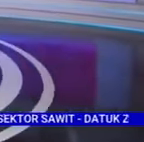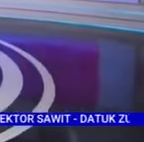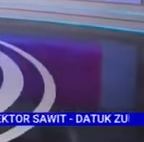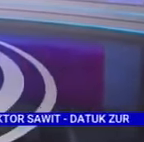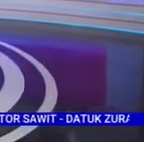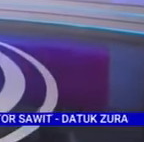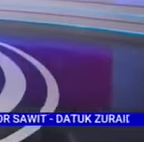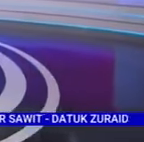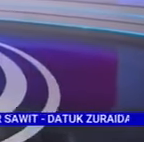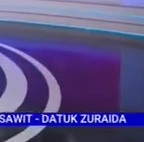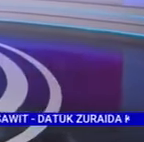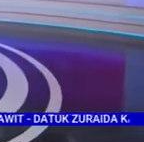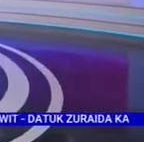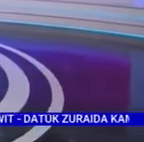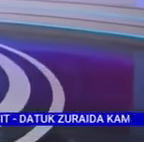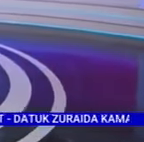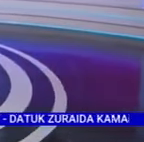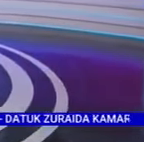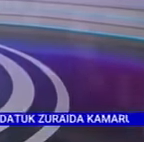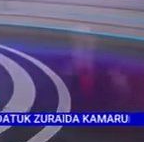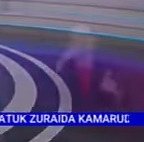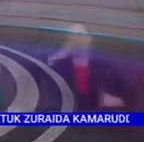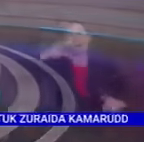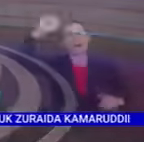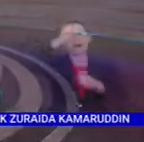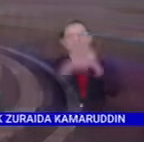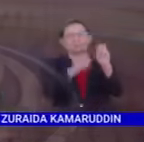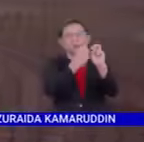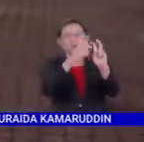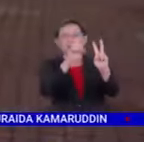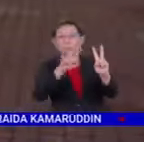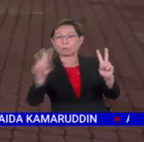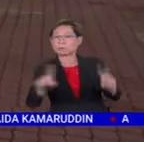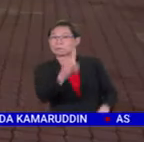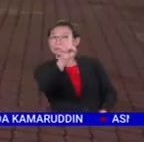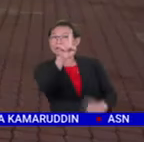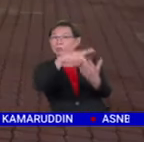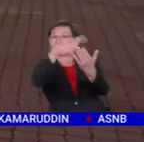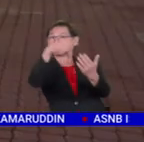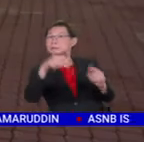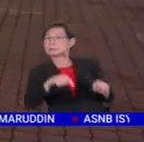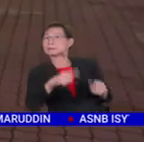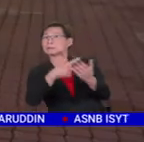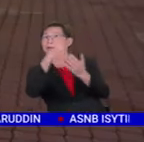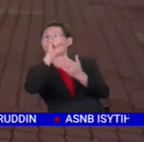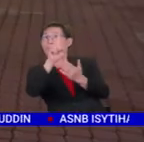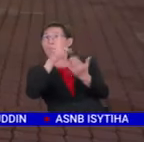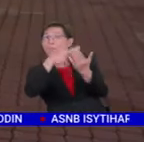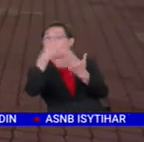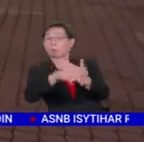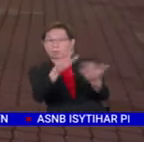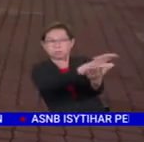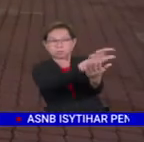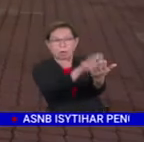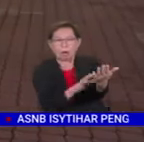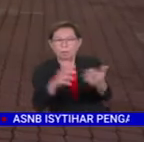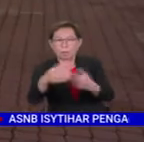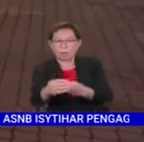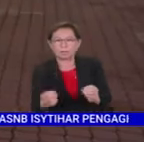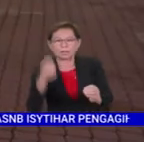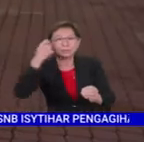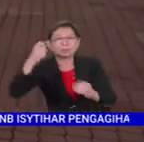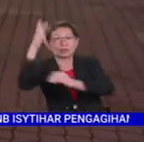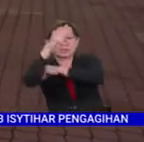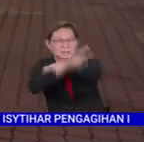Ya, program Kayuhan Merdeka 2022 merupakan salah satu program yang dirangka oleh pejabat